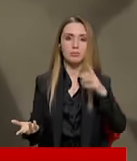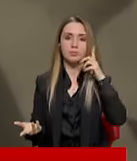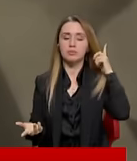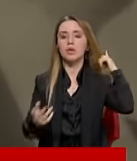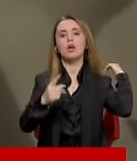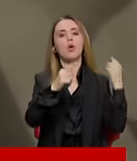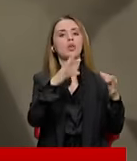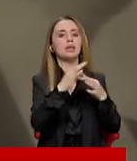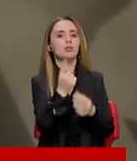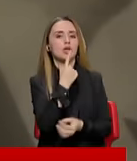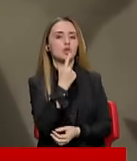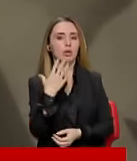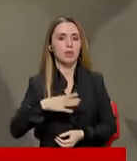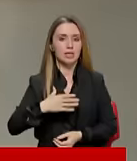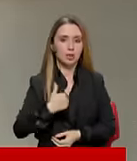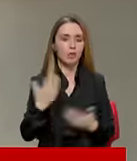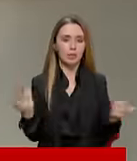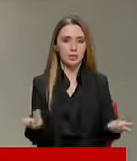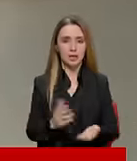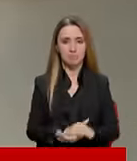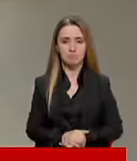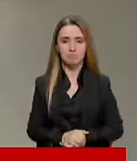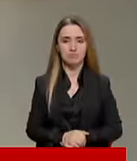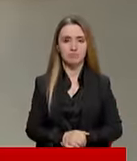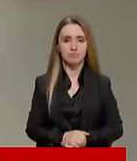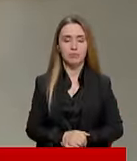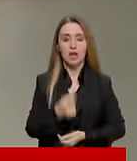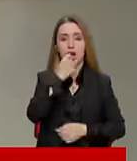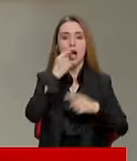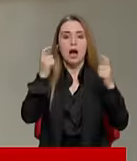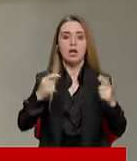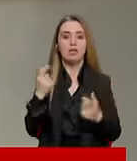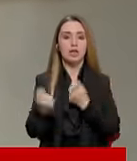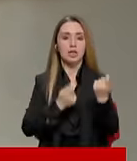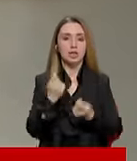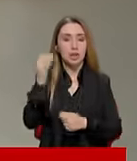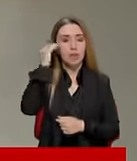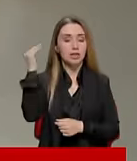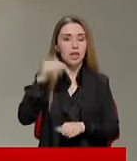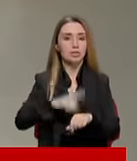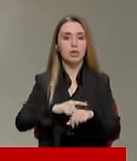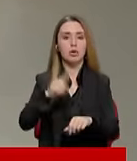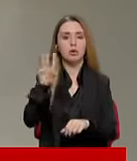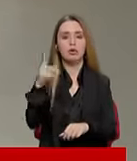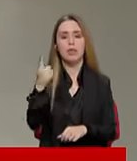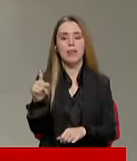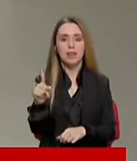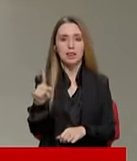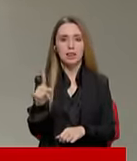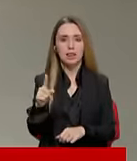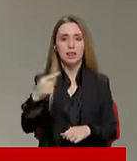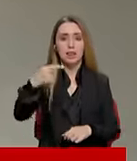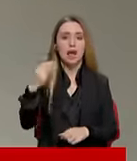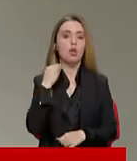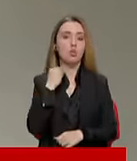onunla ilgili de bir şey söylemek isterim tabii ki Eee Ankara'da Biz iş başına geldiğimizde 14.000 tane borc 14.000